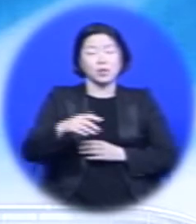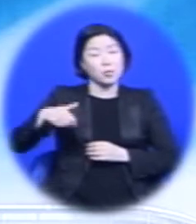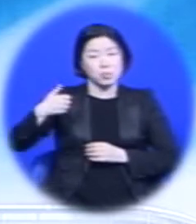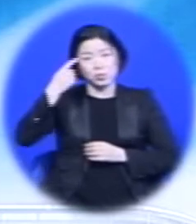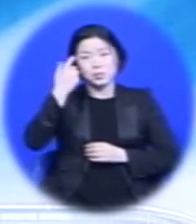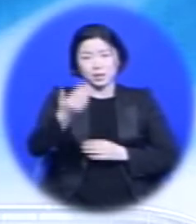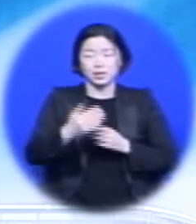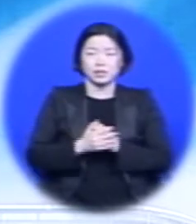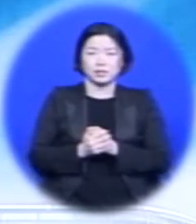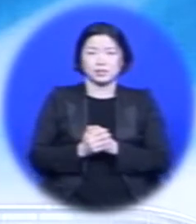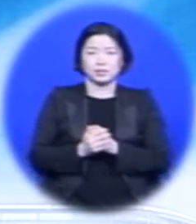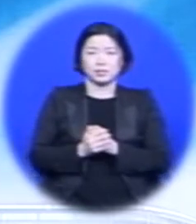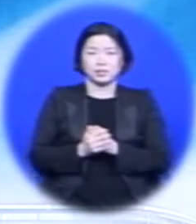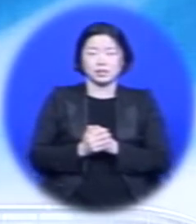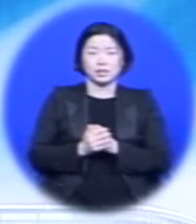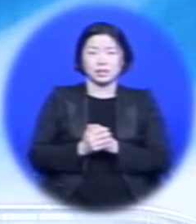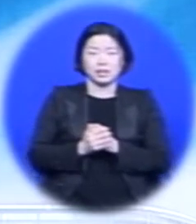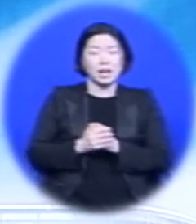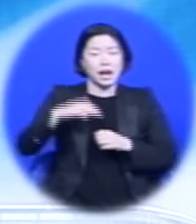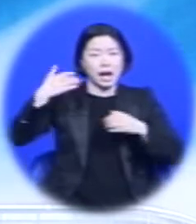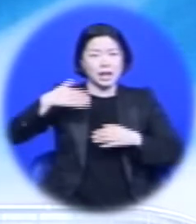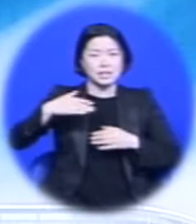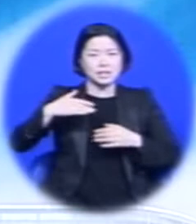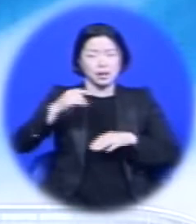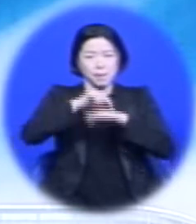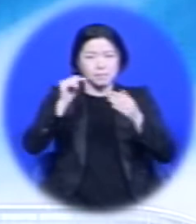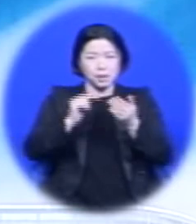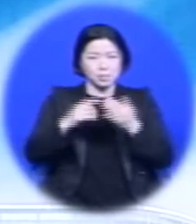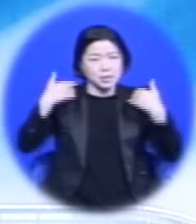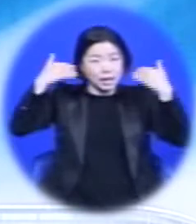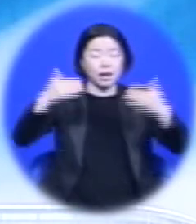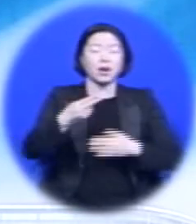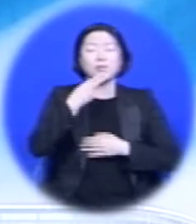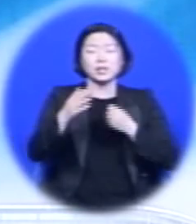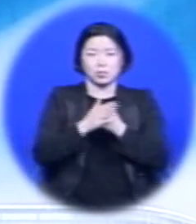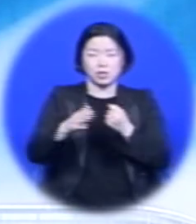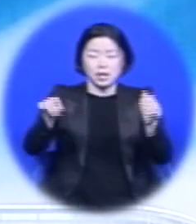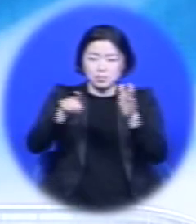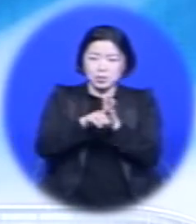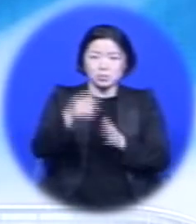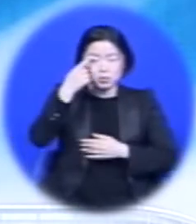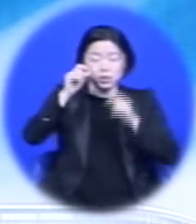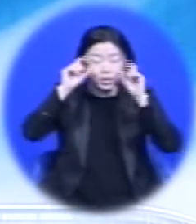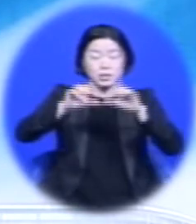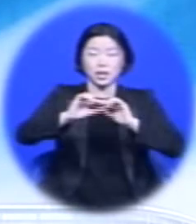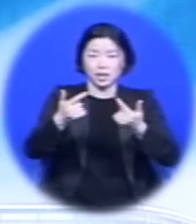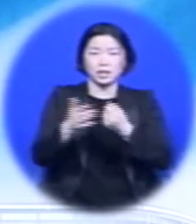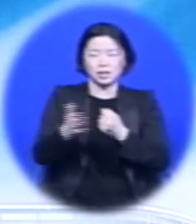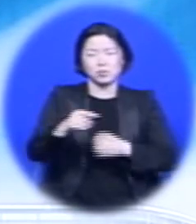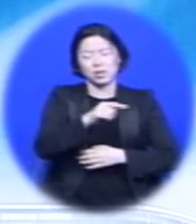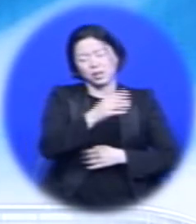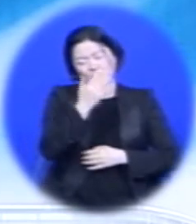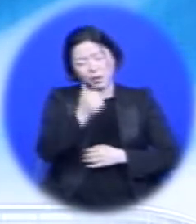모르십니까? 철이 없으니까, 아직도 우리가 믿음의 눈이 뜨이지 않았기 때문에